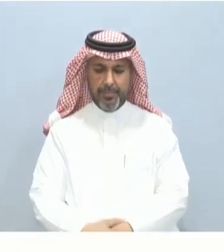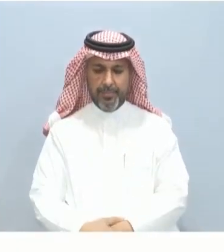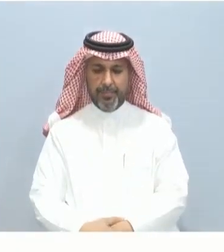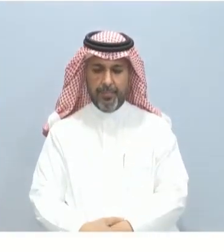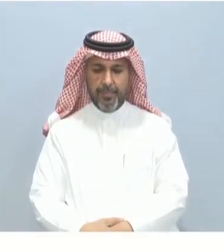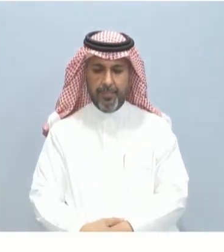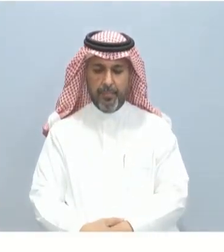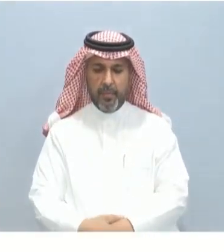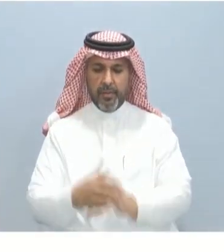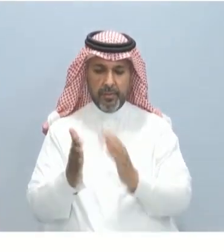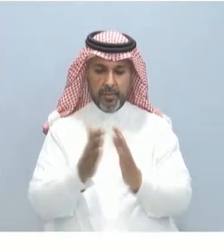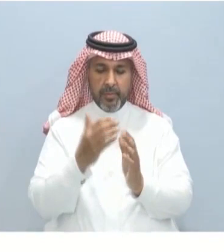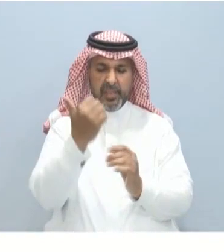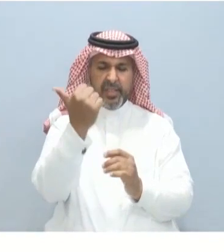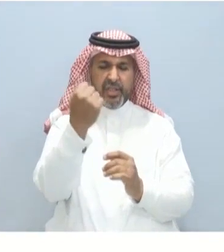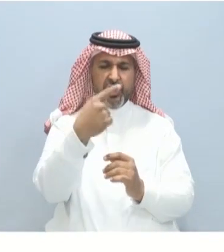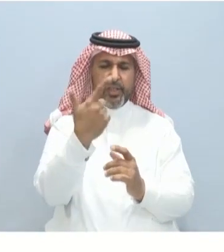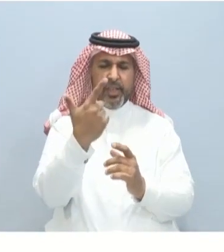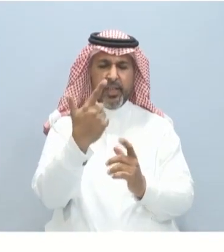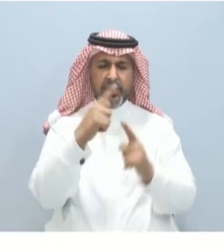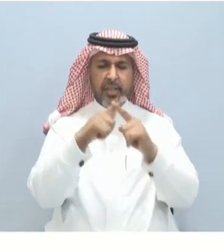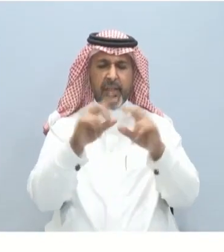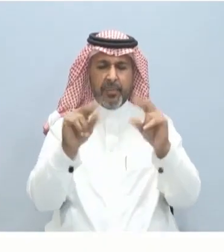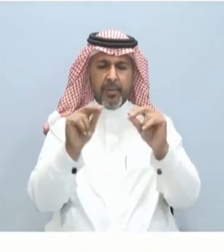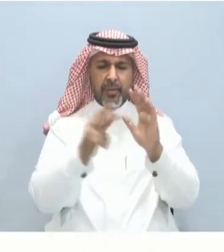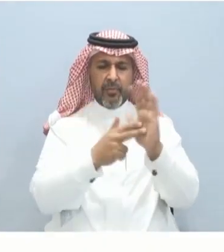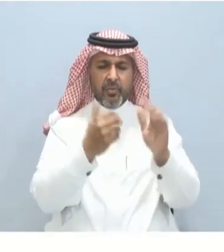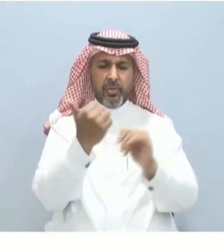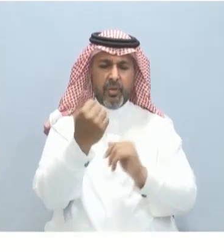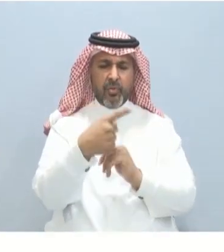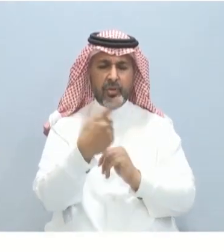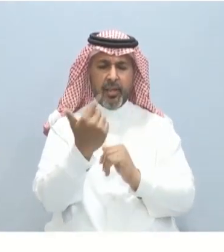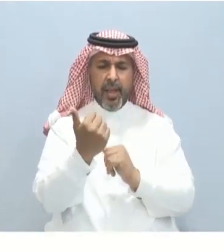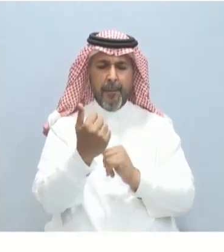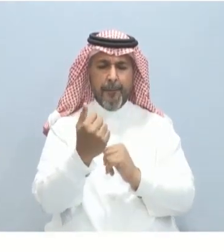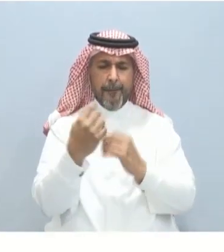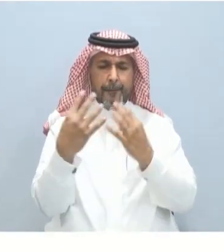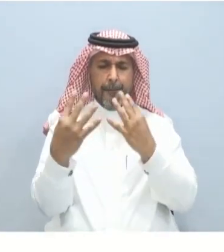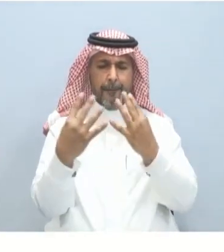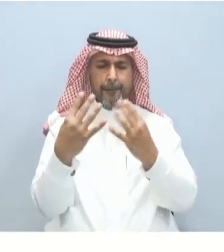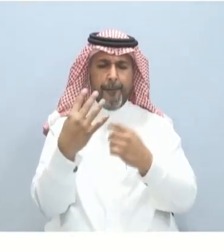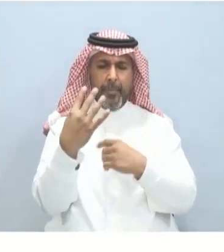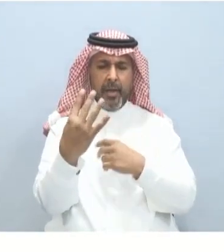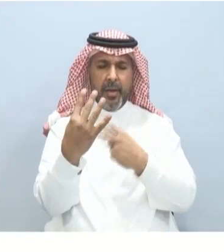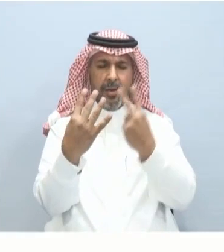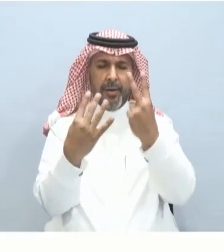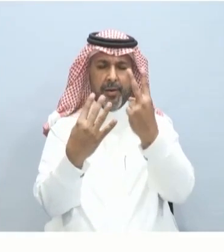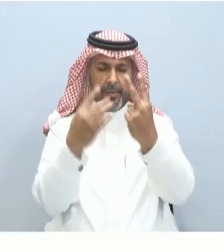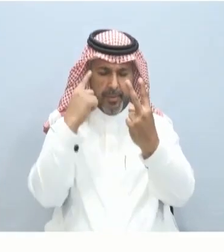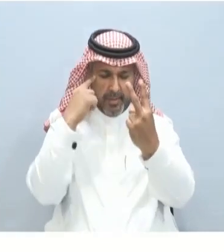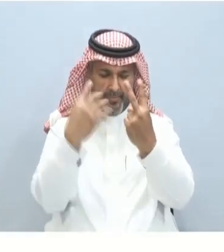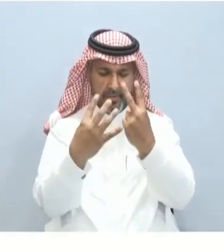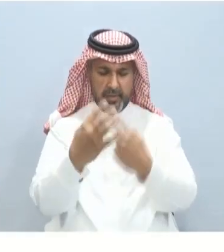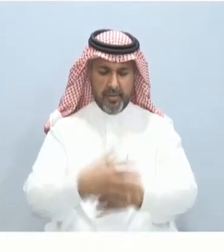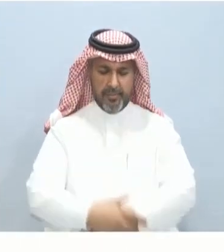مربع للثلاثه صاد اذا الشرط الاول يتحقق هل 16 او الحد الثاني مربع نعم